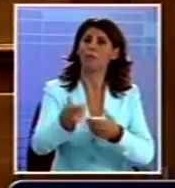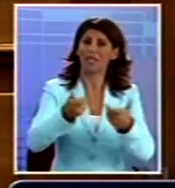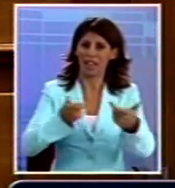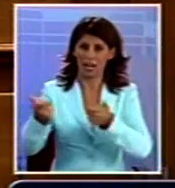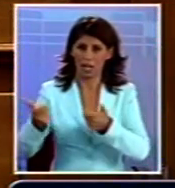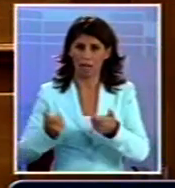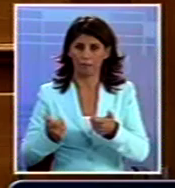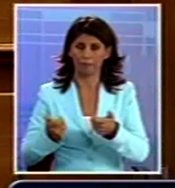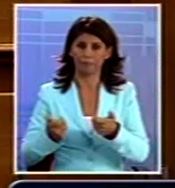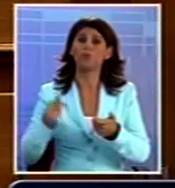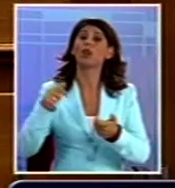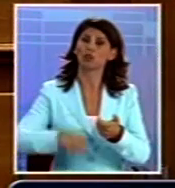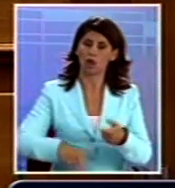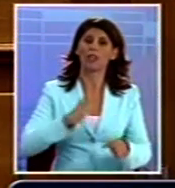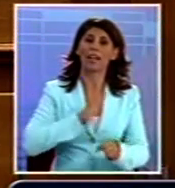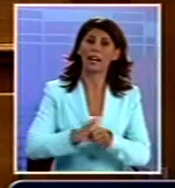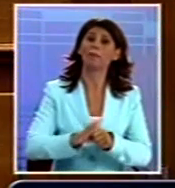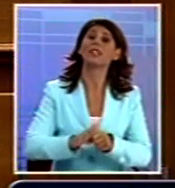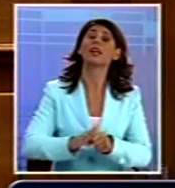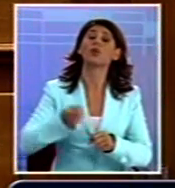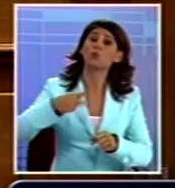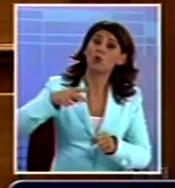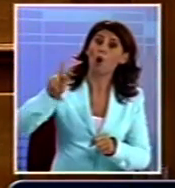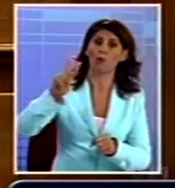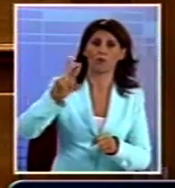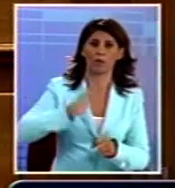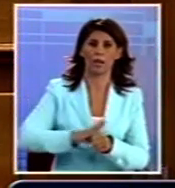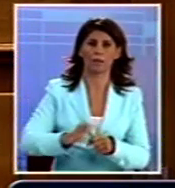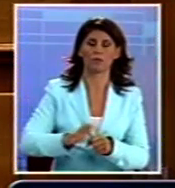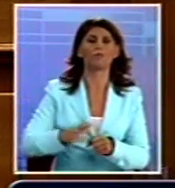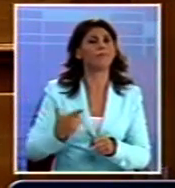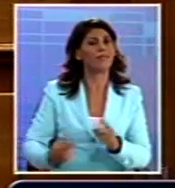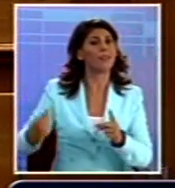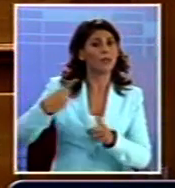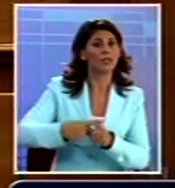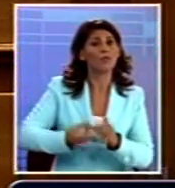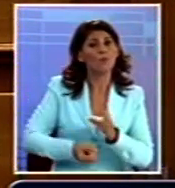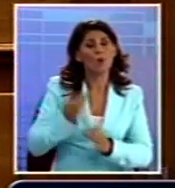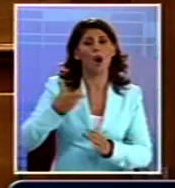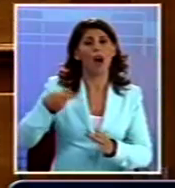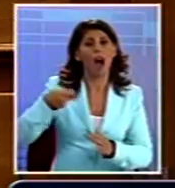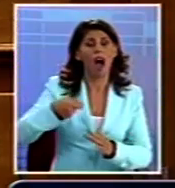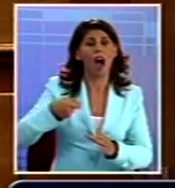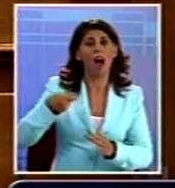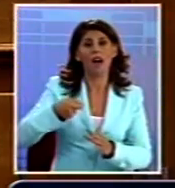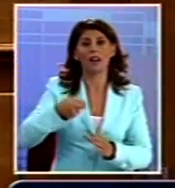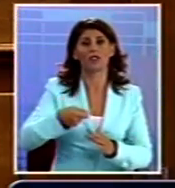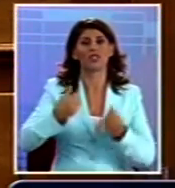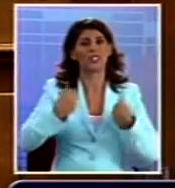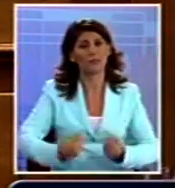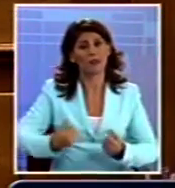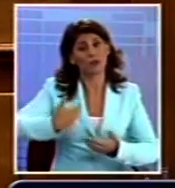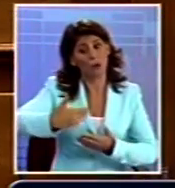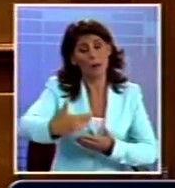δάνεια. Τώρα πλέον θα καλύπτουμε και τους τόκους. Και έτσι δεν θα προστίθεται νέο χρέος σε βάρος των μελλοντικών